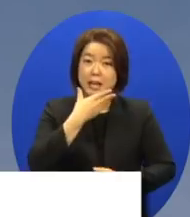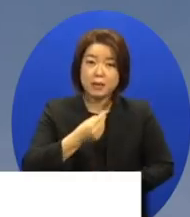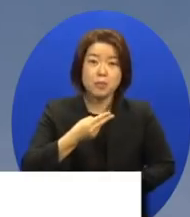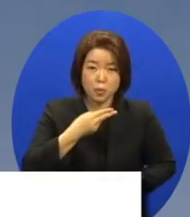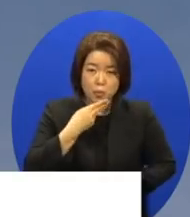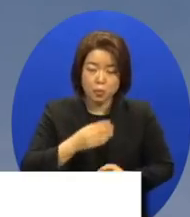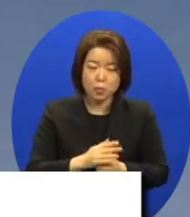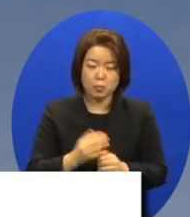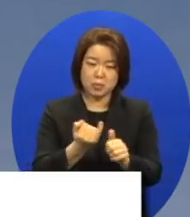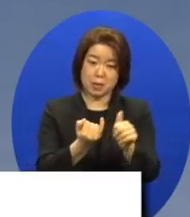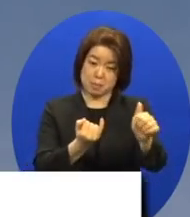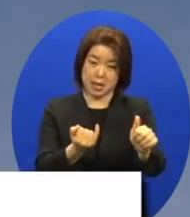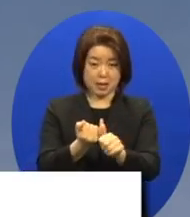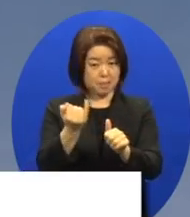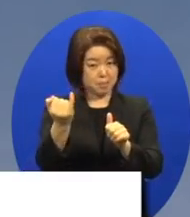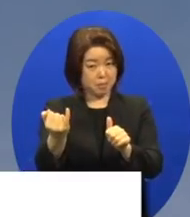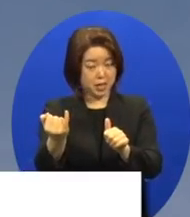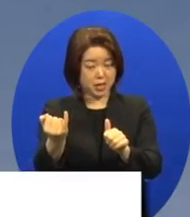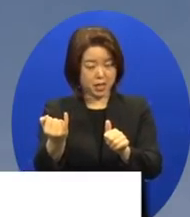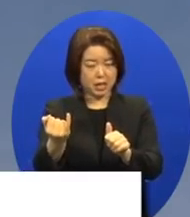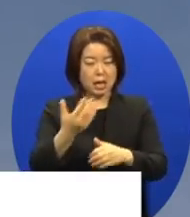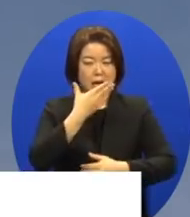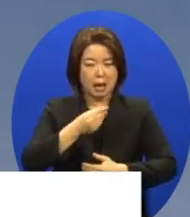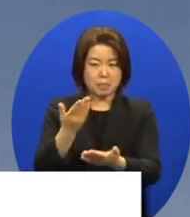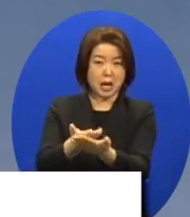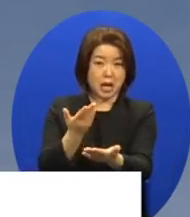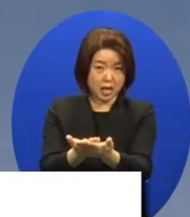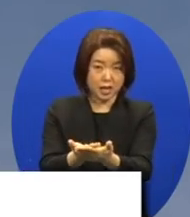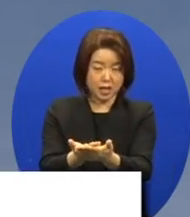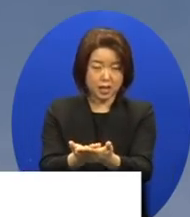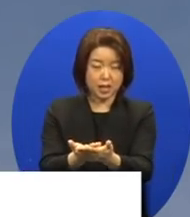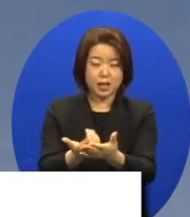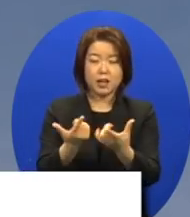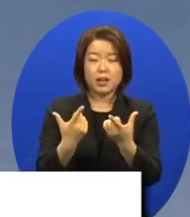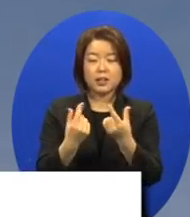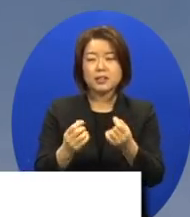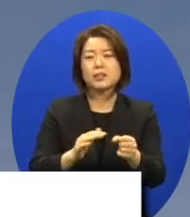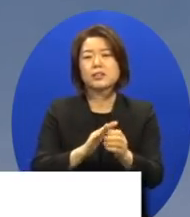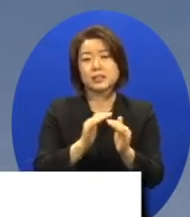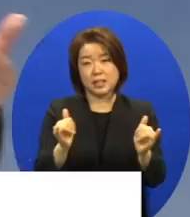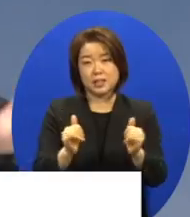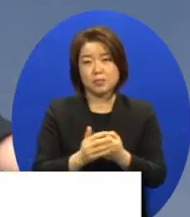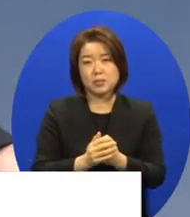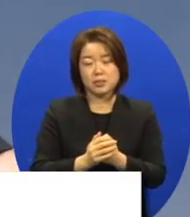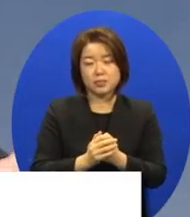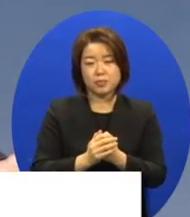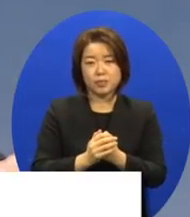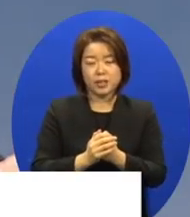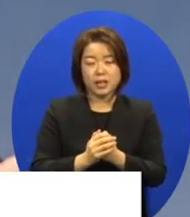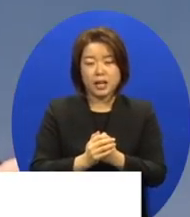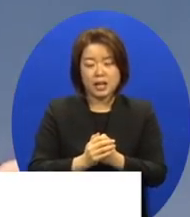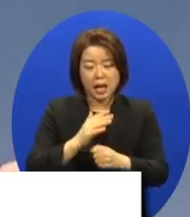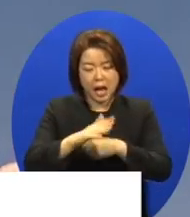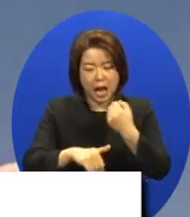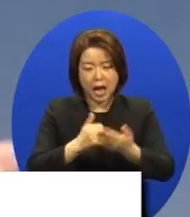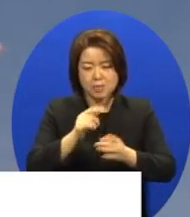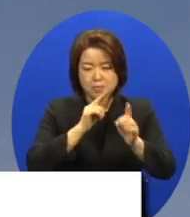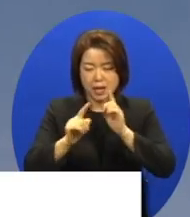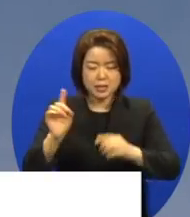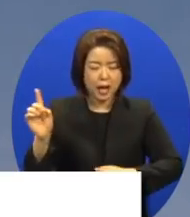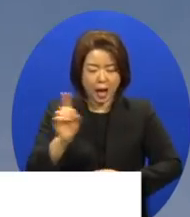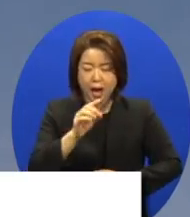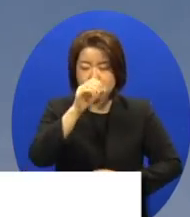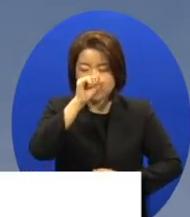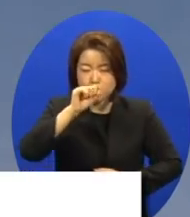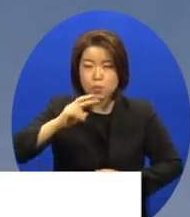배우자에게 서 행복을 요구하는 그런 사람은 세상 없는 하나님의 말씀이 어도